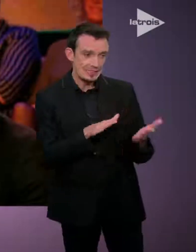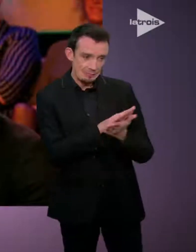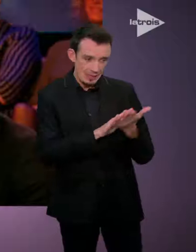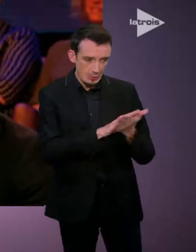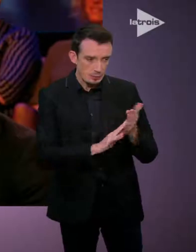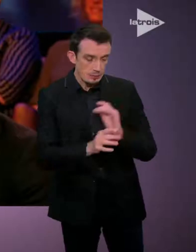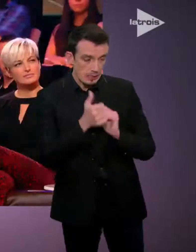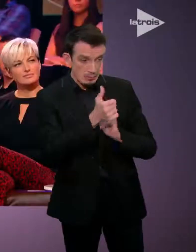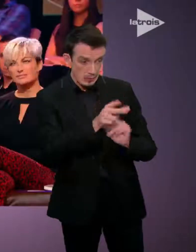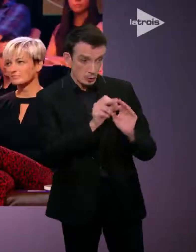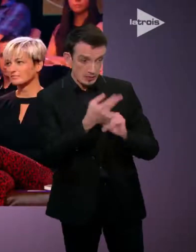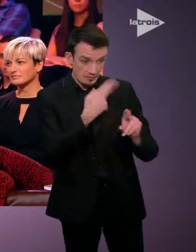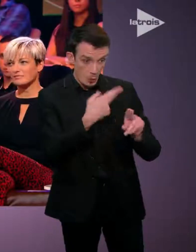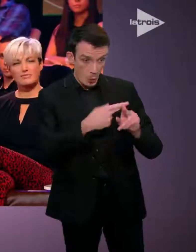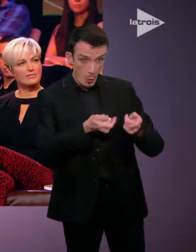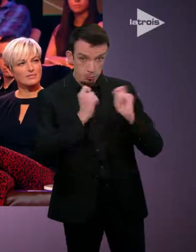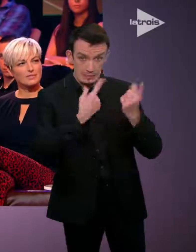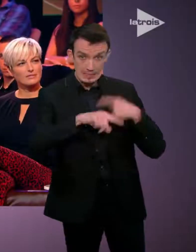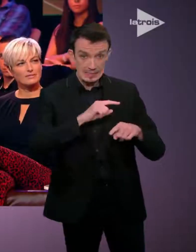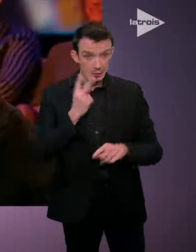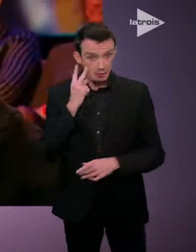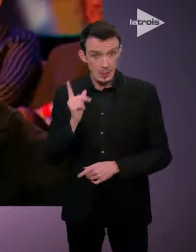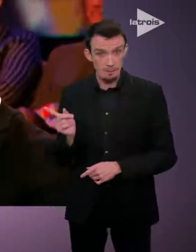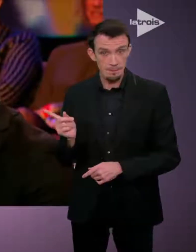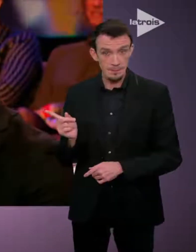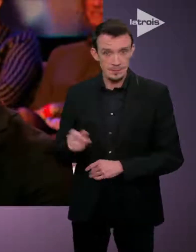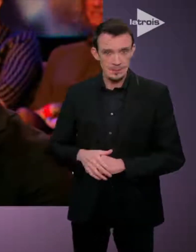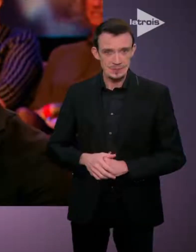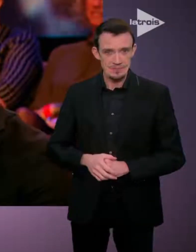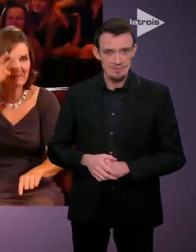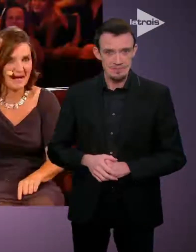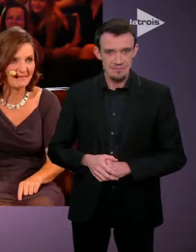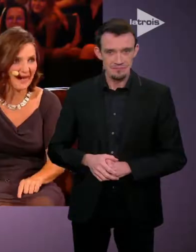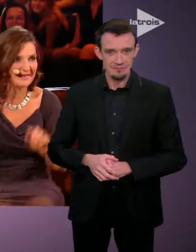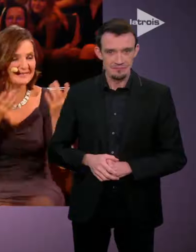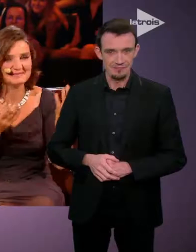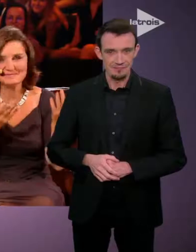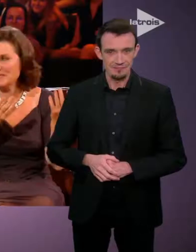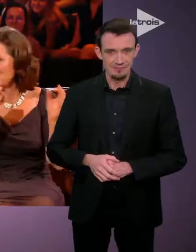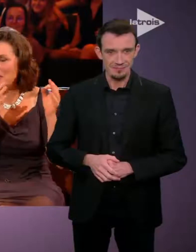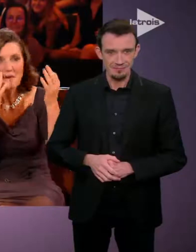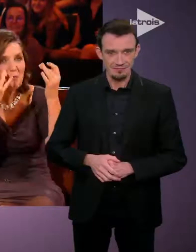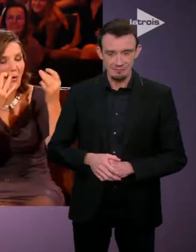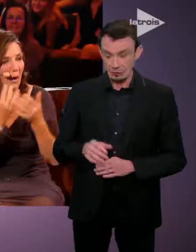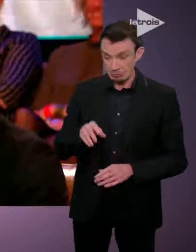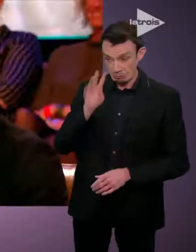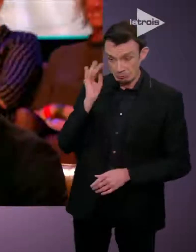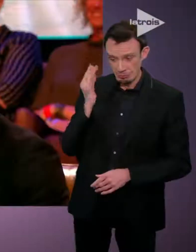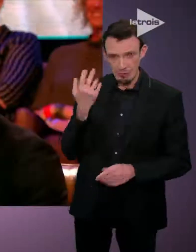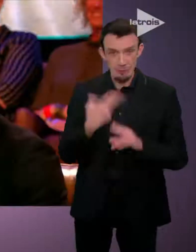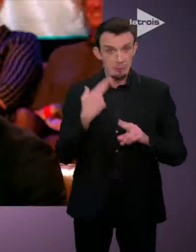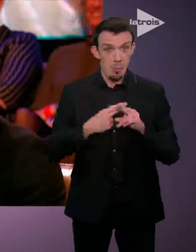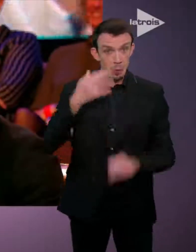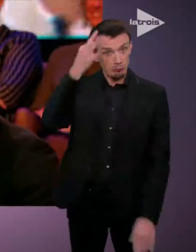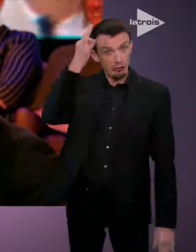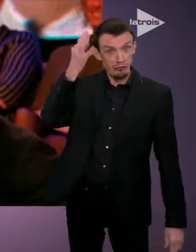nom en signe. Et du coup, elle m'a dit on va t'appeler comme ça. Et elle m'a dit je me demande pourquoi. Voilà, elle m'appelle Cheveux. Mon nom je en